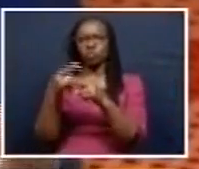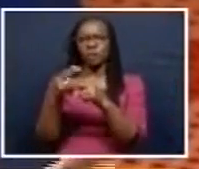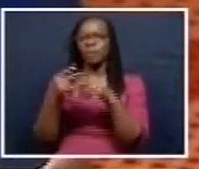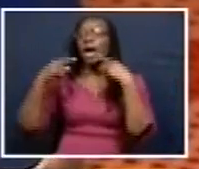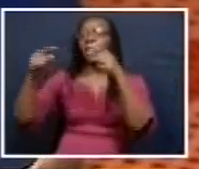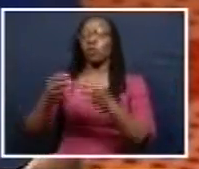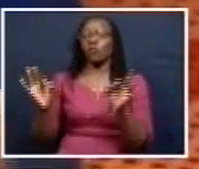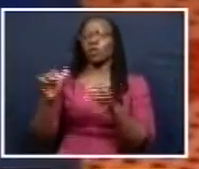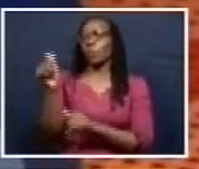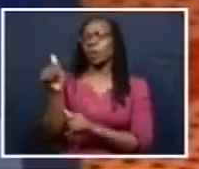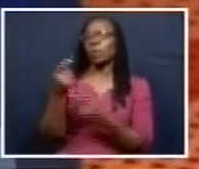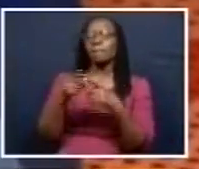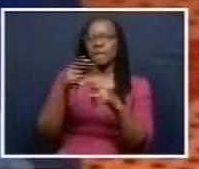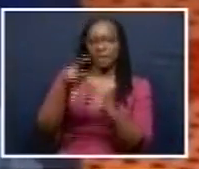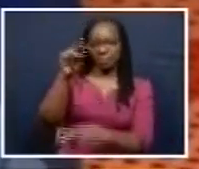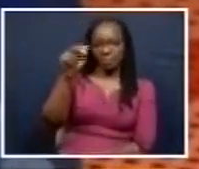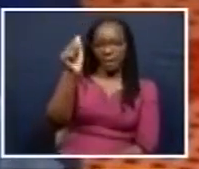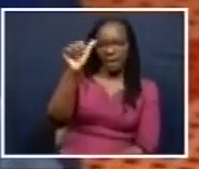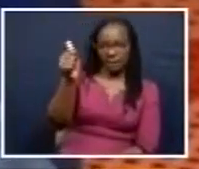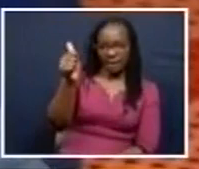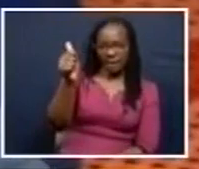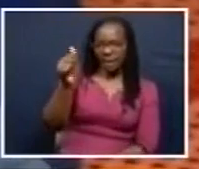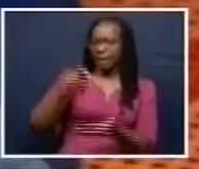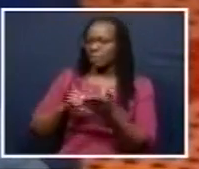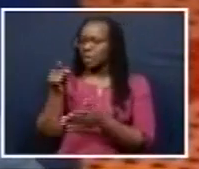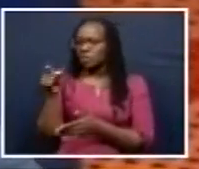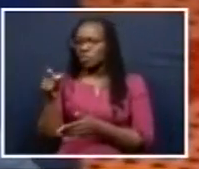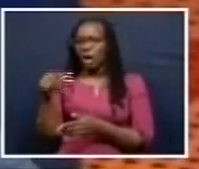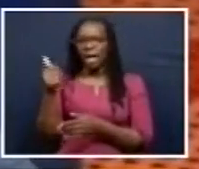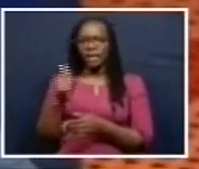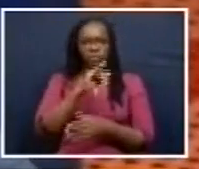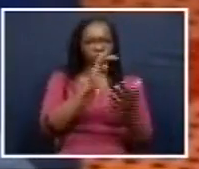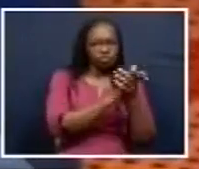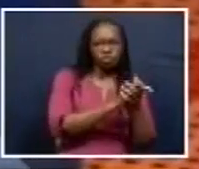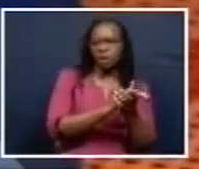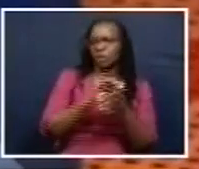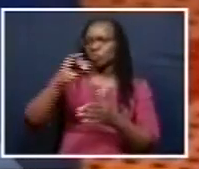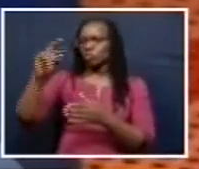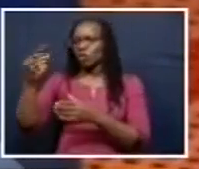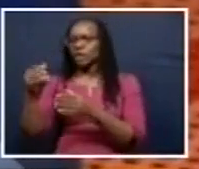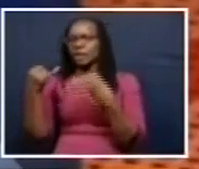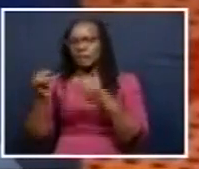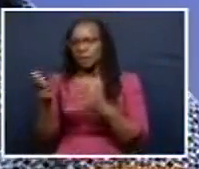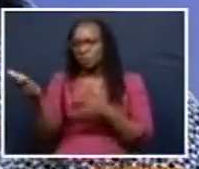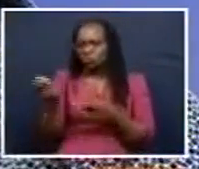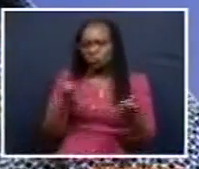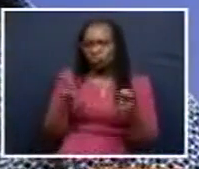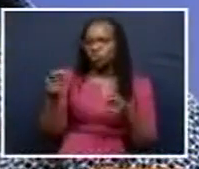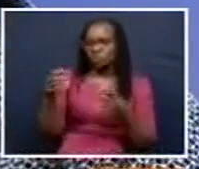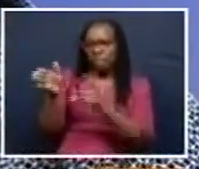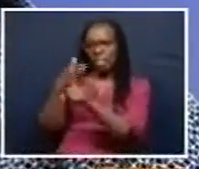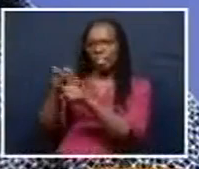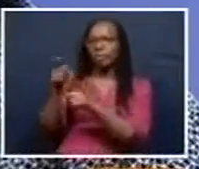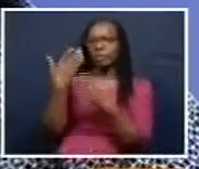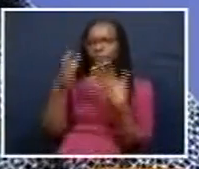rasmi, muungano ambao ni wa NASA. Kuna upande wote umejaribu kukufikia na kujaribu kukualika labda kwenye mazungumzo? Ile kitu tunaweza kusema